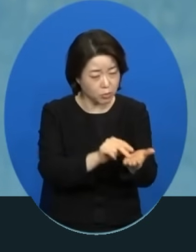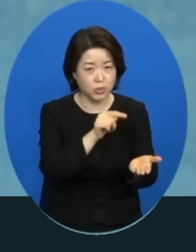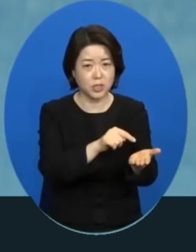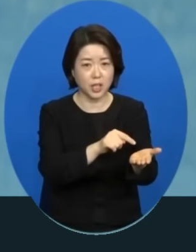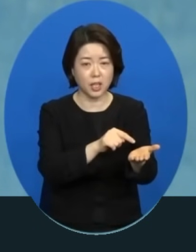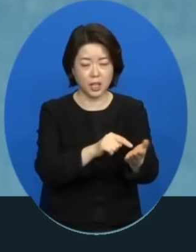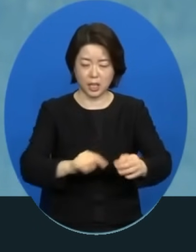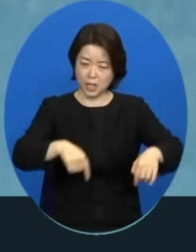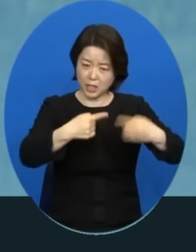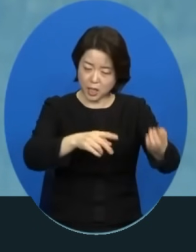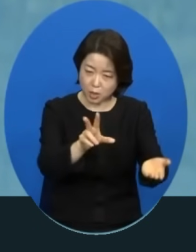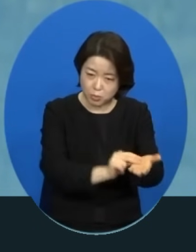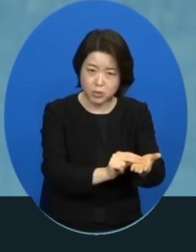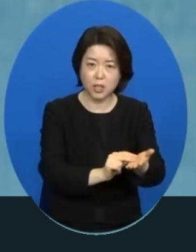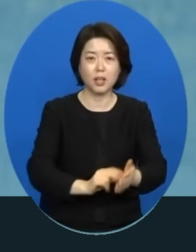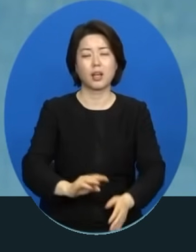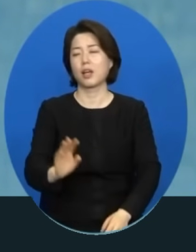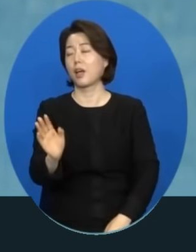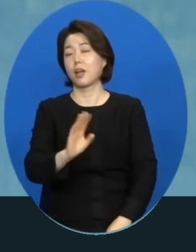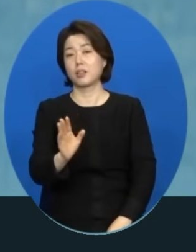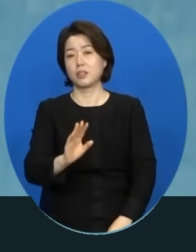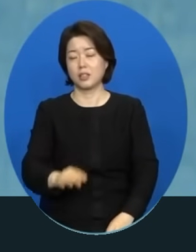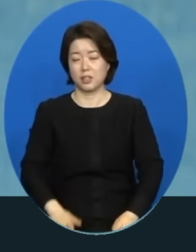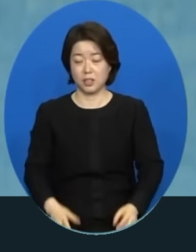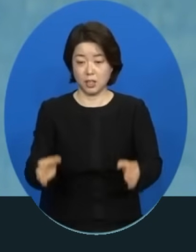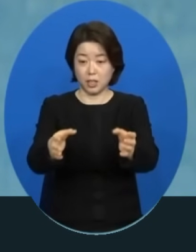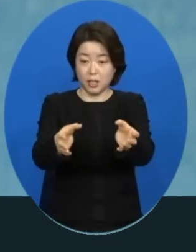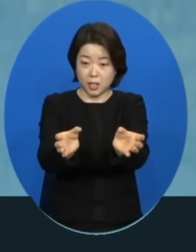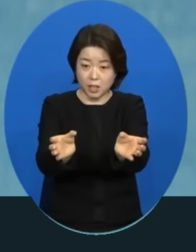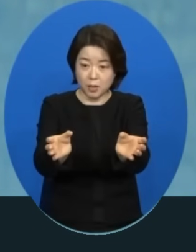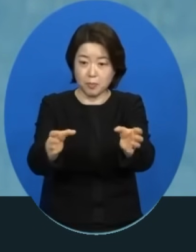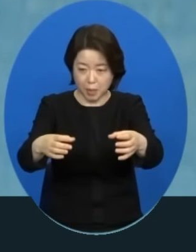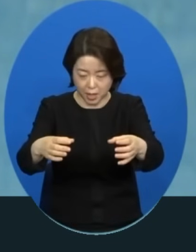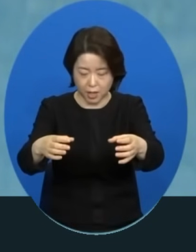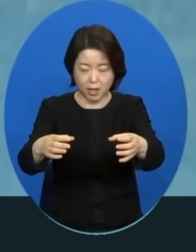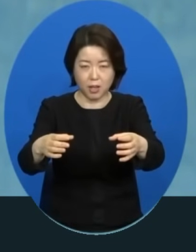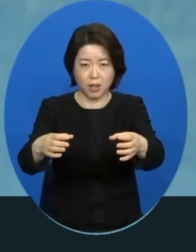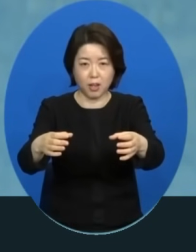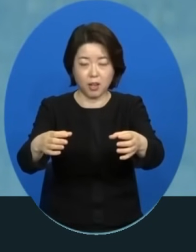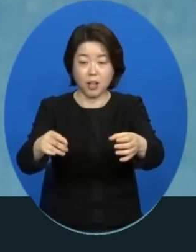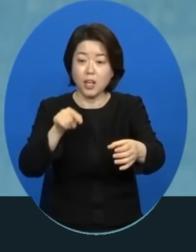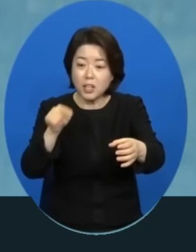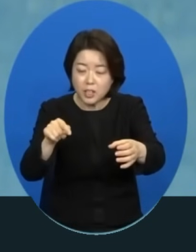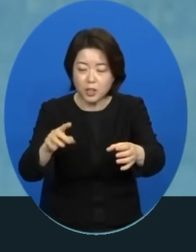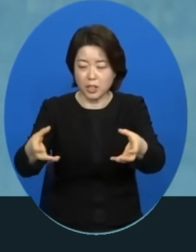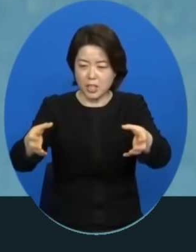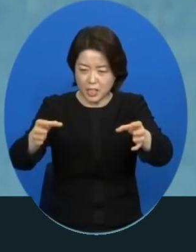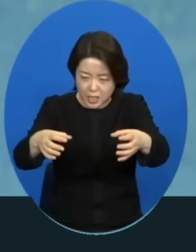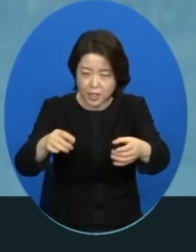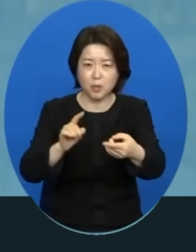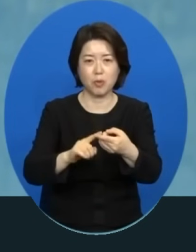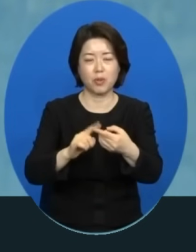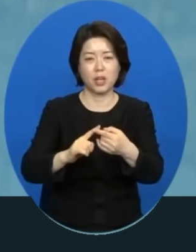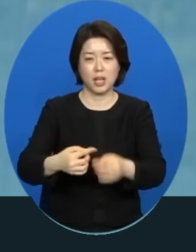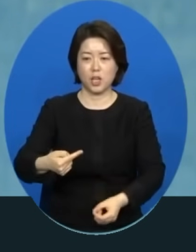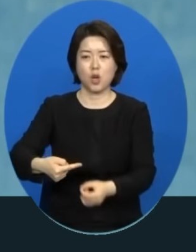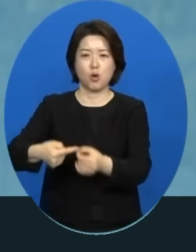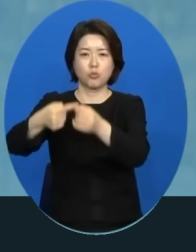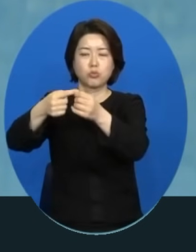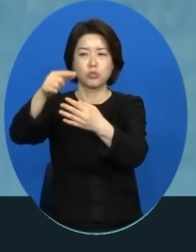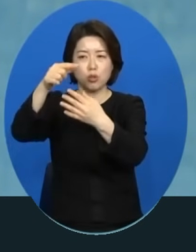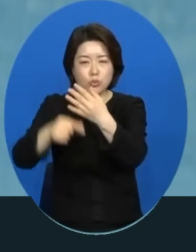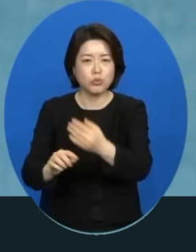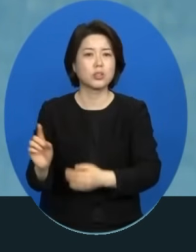타이어 문제냐, 타이어 문제가 아니고 정렬의 문제입니다. 우선순위의 문제입니다. 예를 들어서 많은